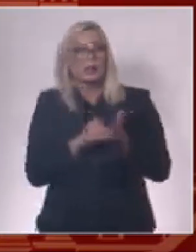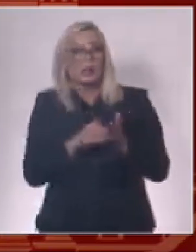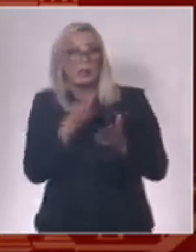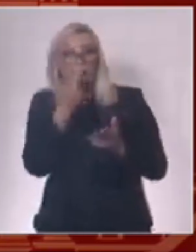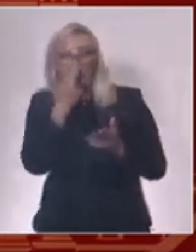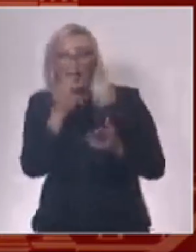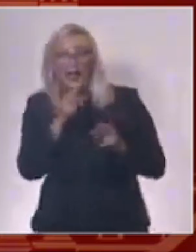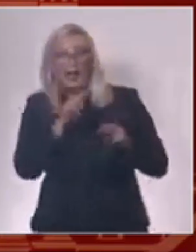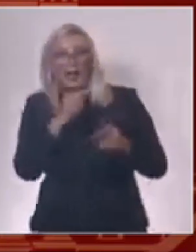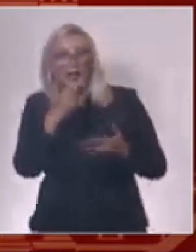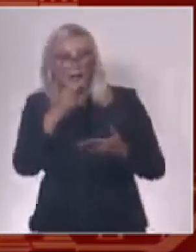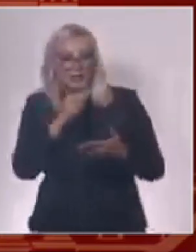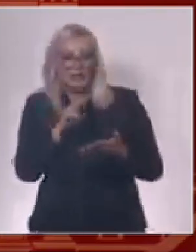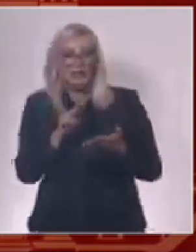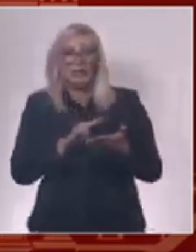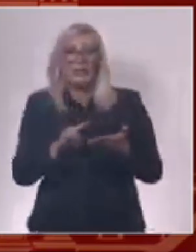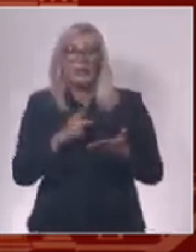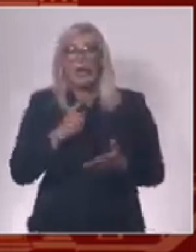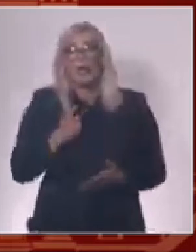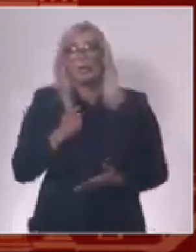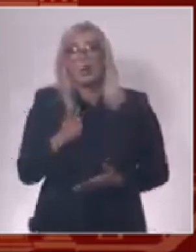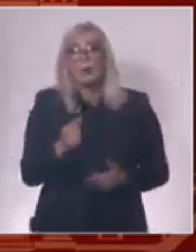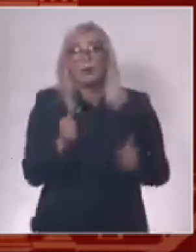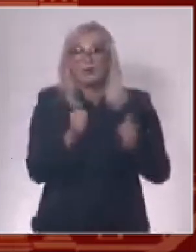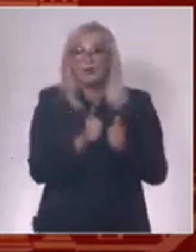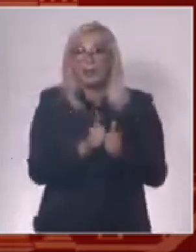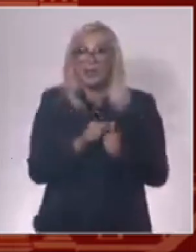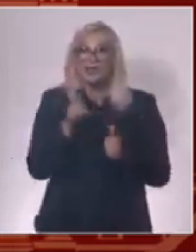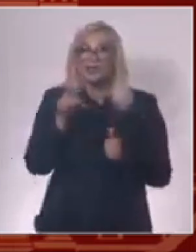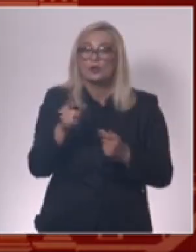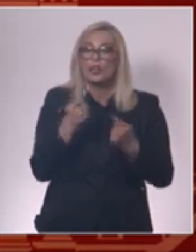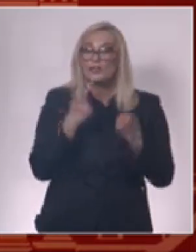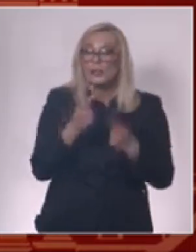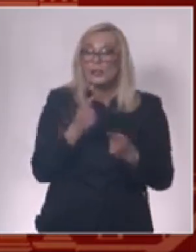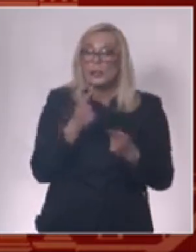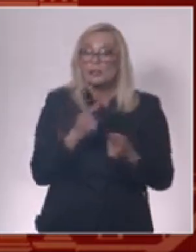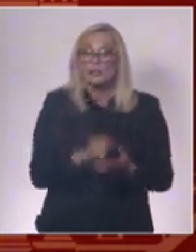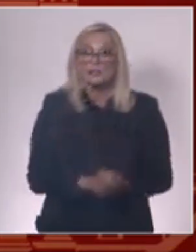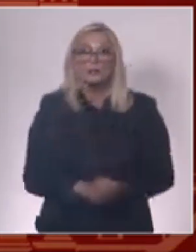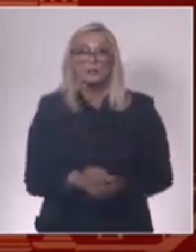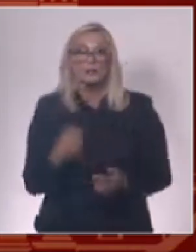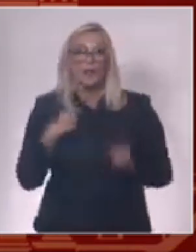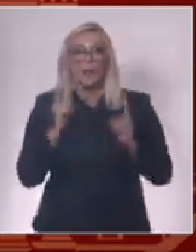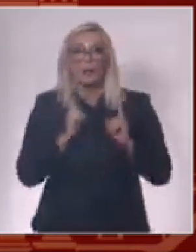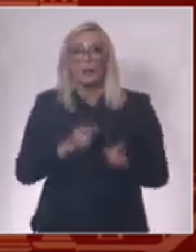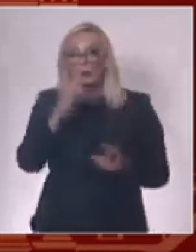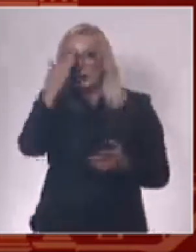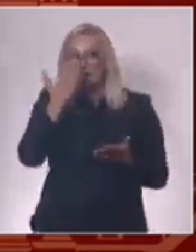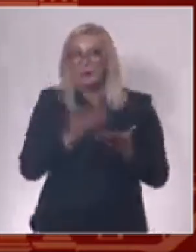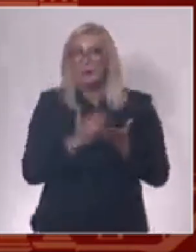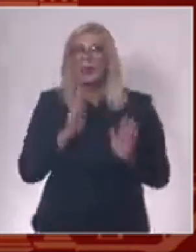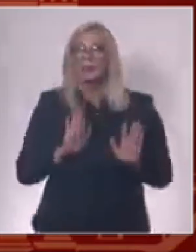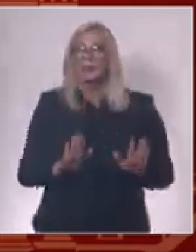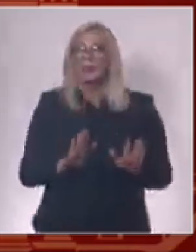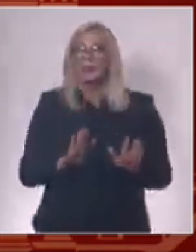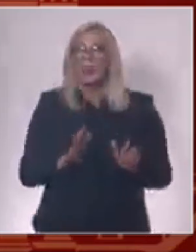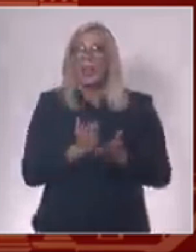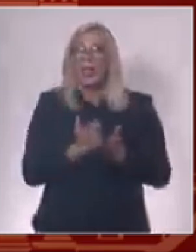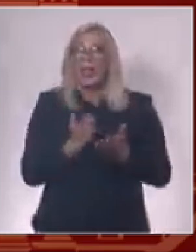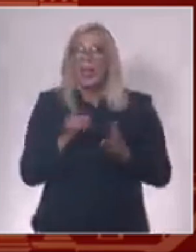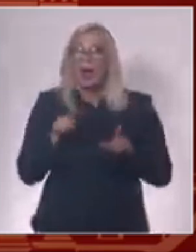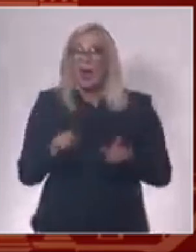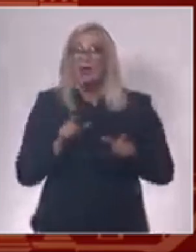таа иницијатива со стратешките партнери и со нив да разговараме, иако морам да признам дека оваа иницијатива има многу